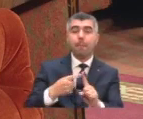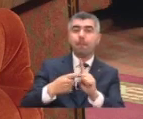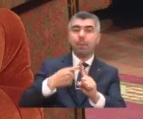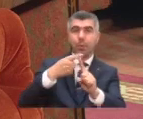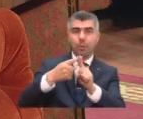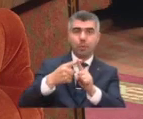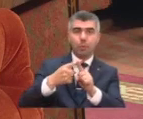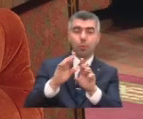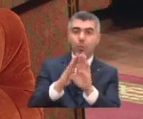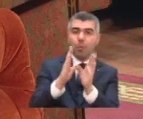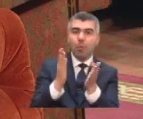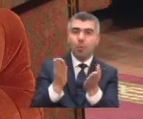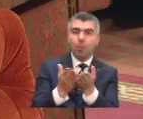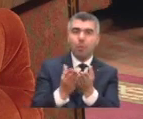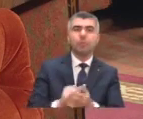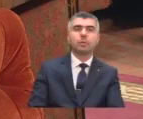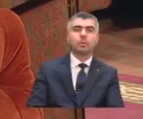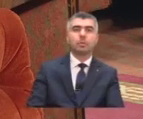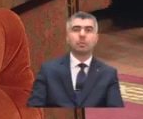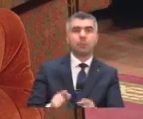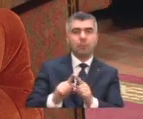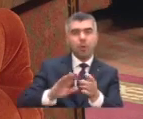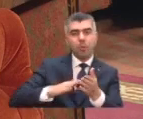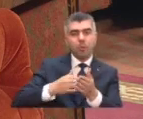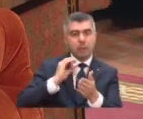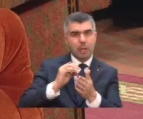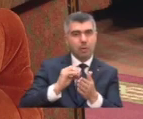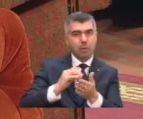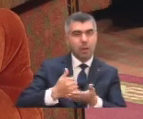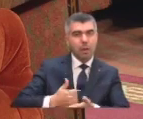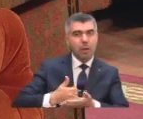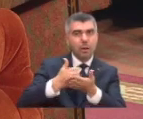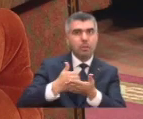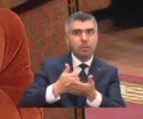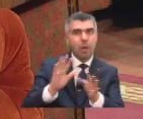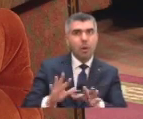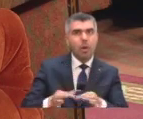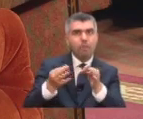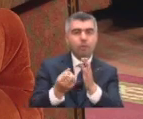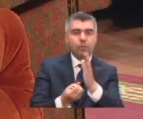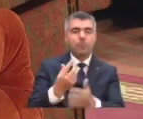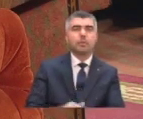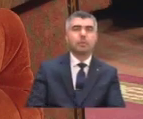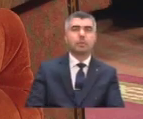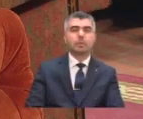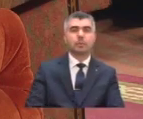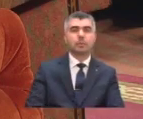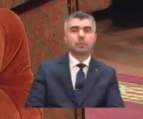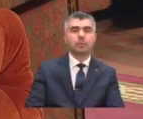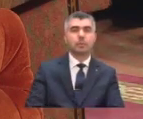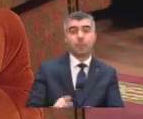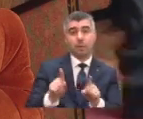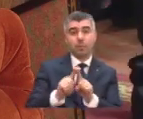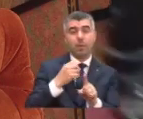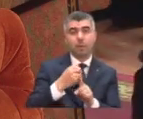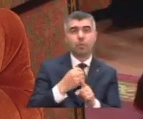حجم وحصه هذا الاستثمارات المنتجه وتجدر الاشاره